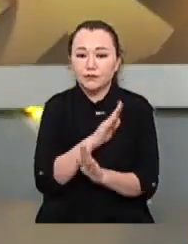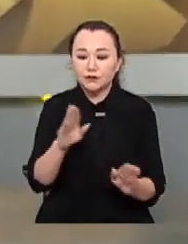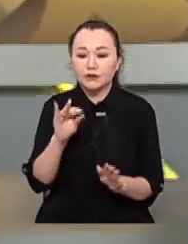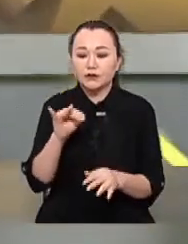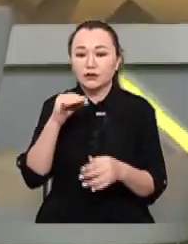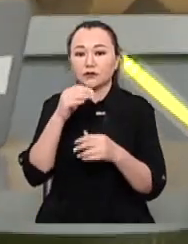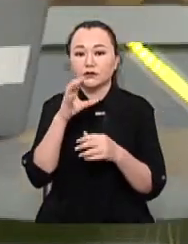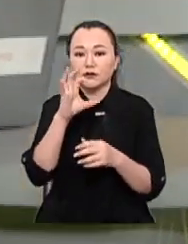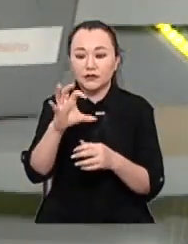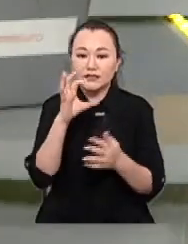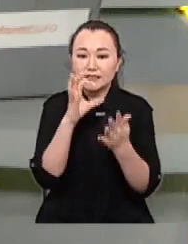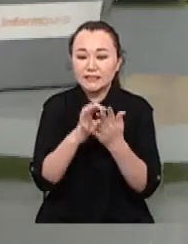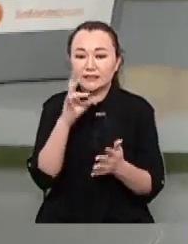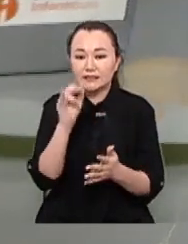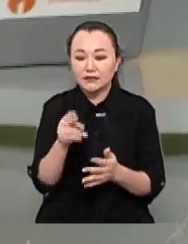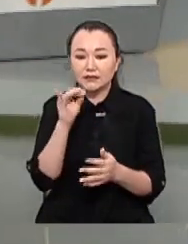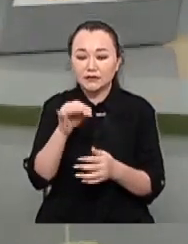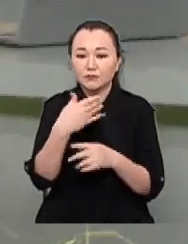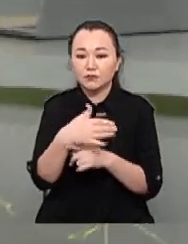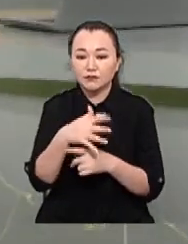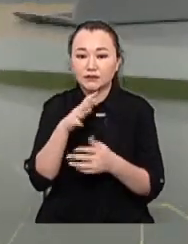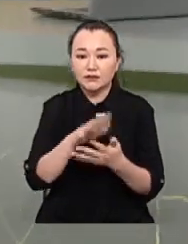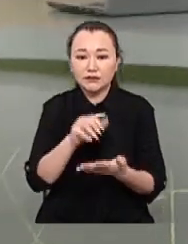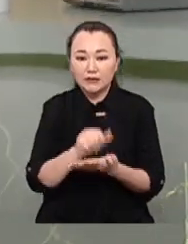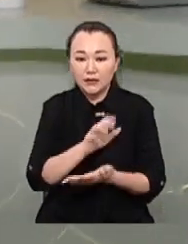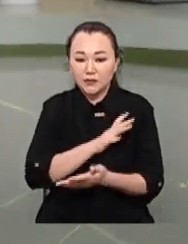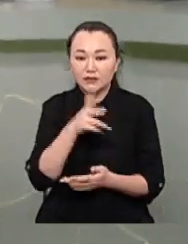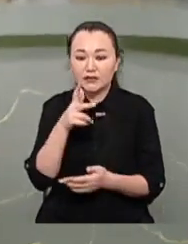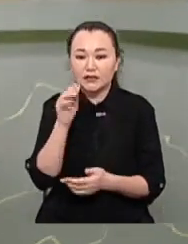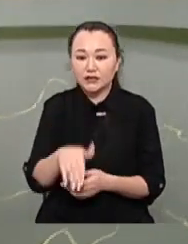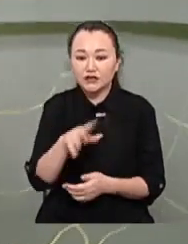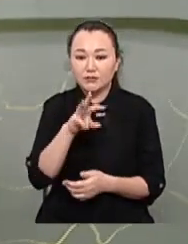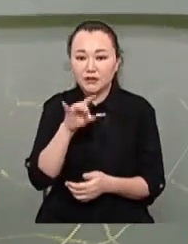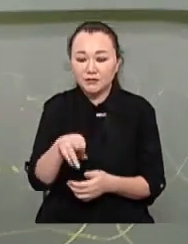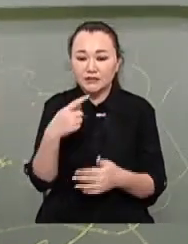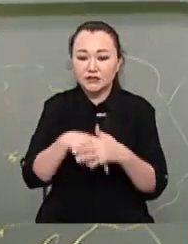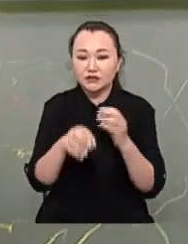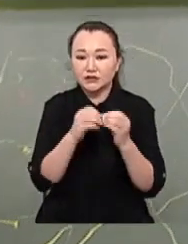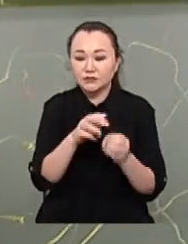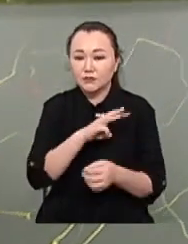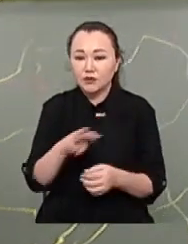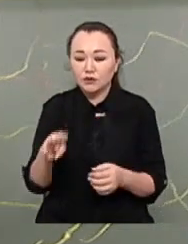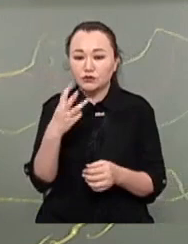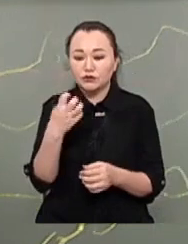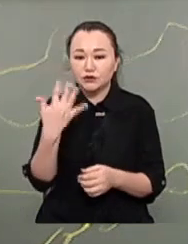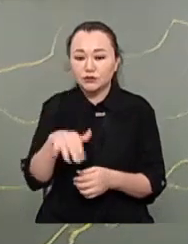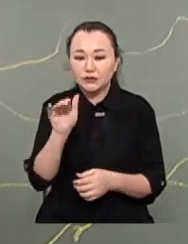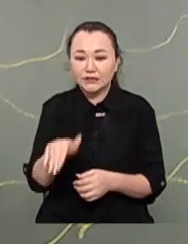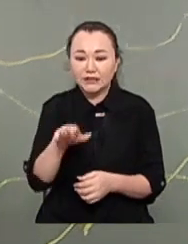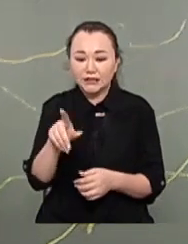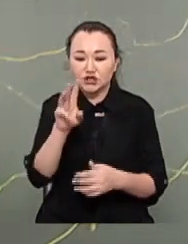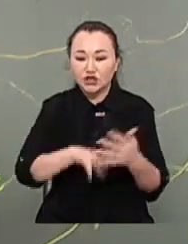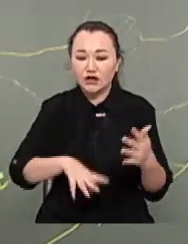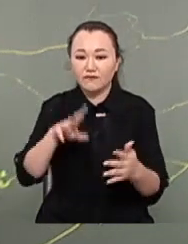қорлап, заң талаптарын бұзғандар 3000 айлық есептік көрсеткіш, яғни 10 миллион 350 мың теңге көлемінде айыппұл